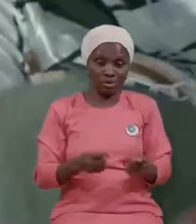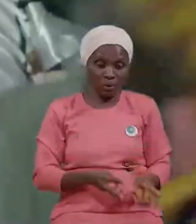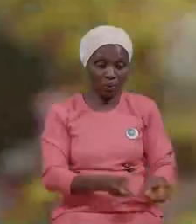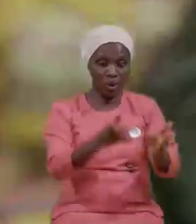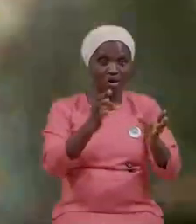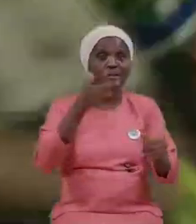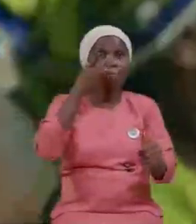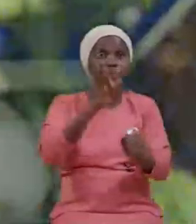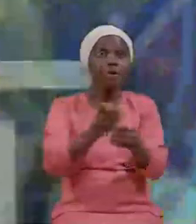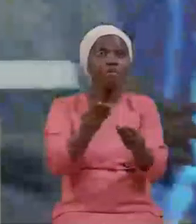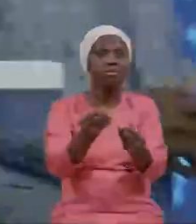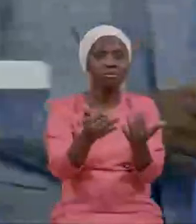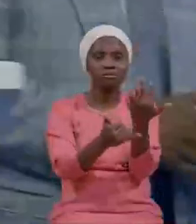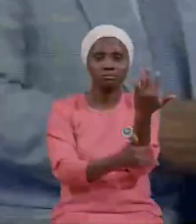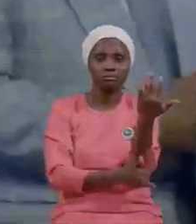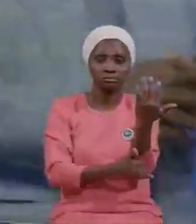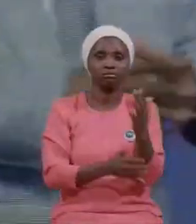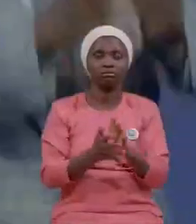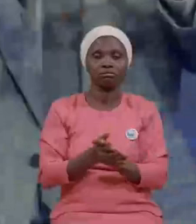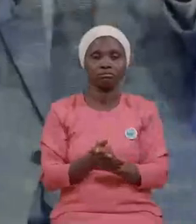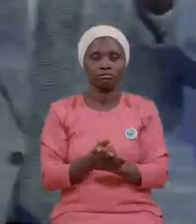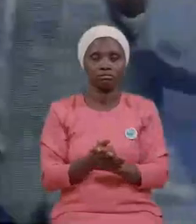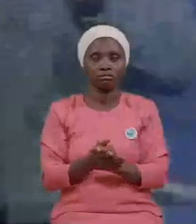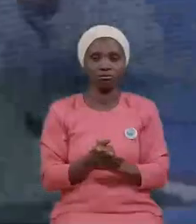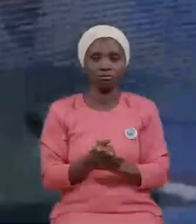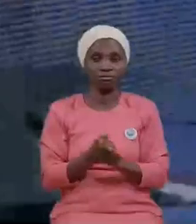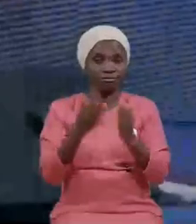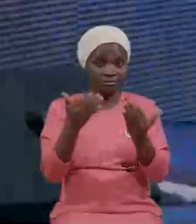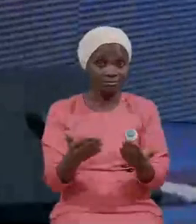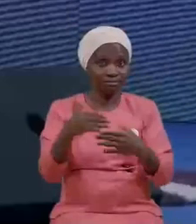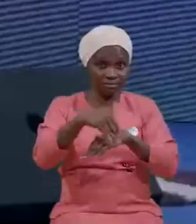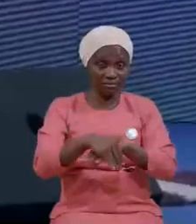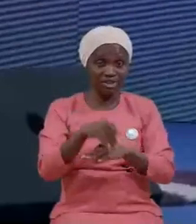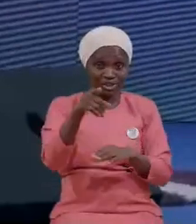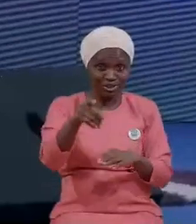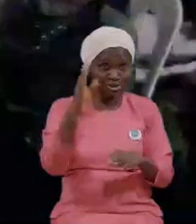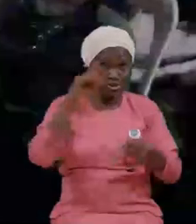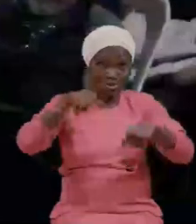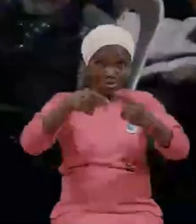terre promise. Ce soir, tu traverseras.